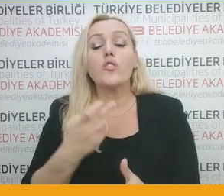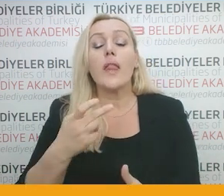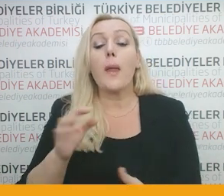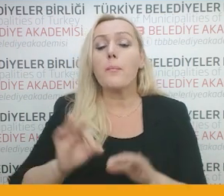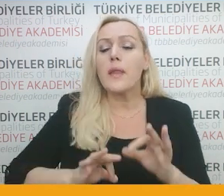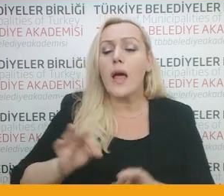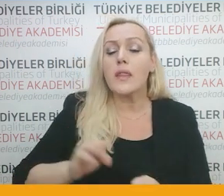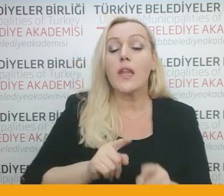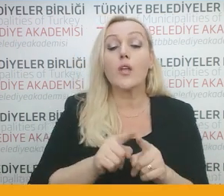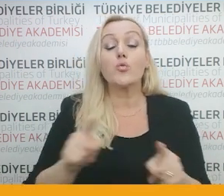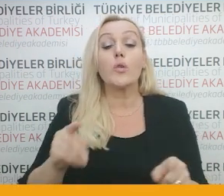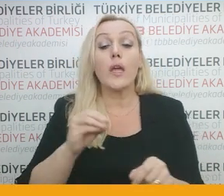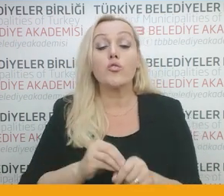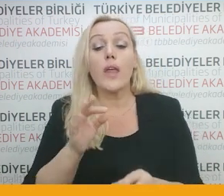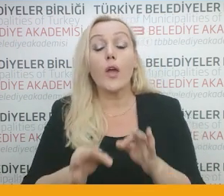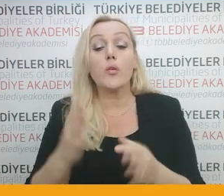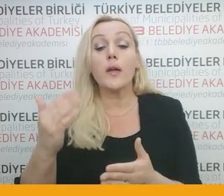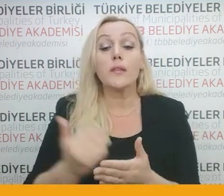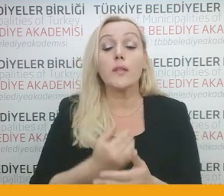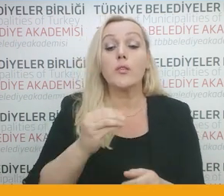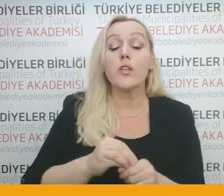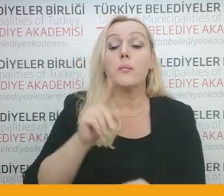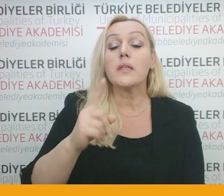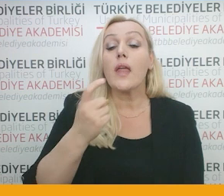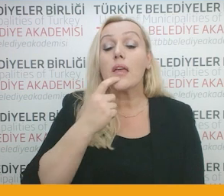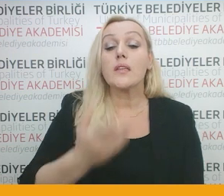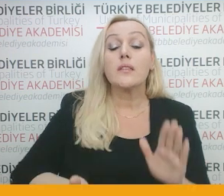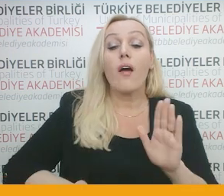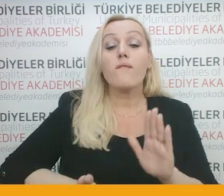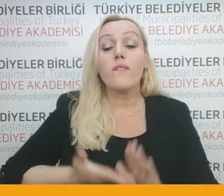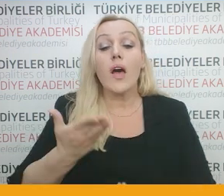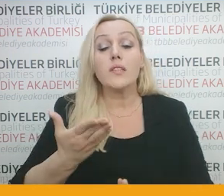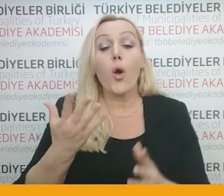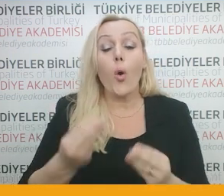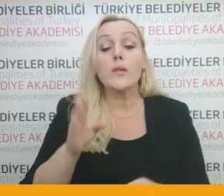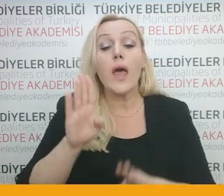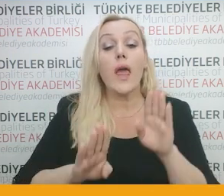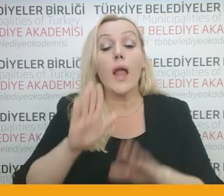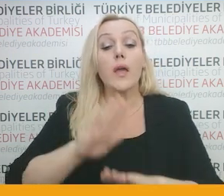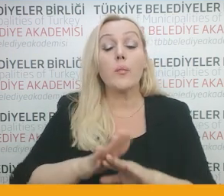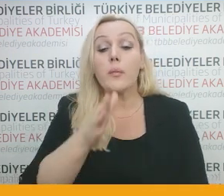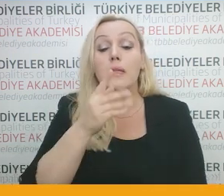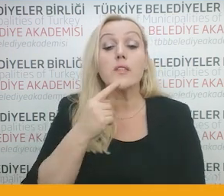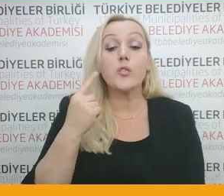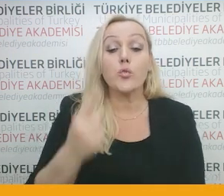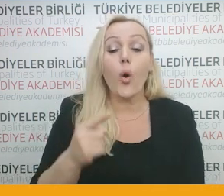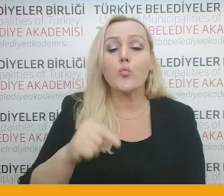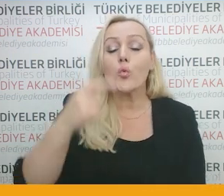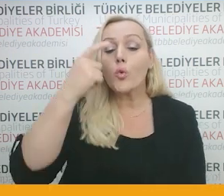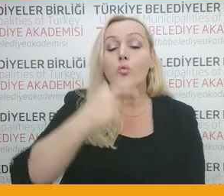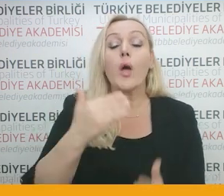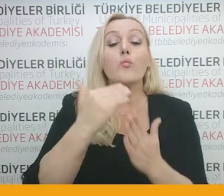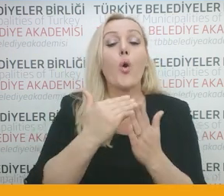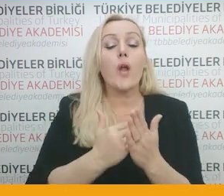tamamlanarak ekonomiyi kazandırılabilmesi amacıyla birden fazla yılı kapsayan işlerde ihaleye çıkabilirsiniz diyor. Bu durumda